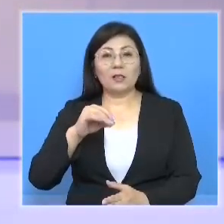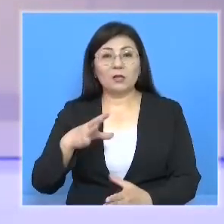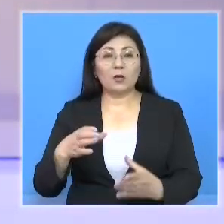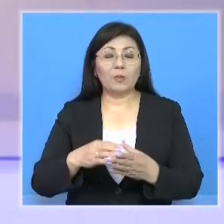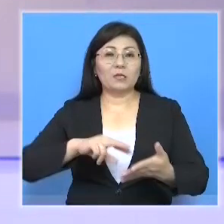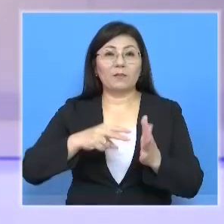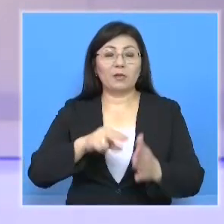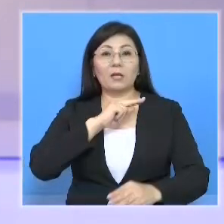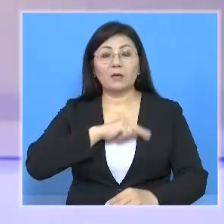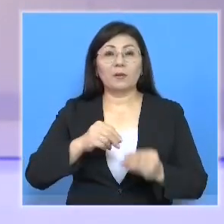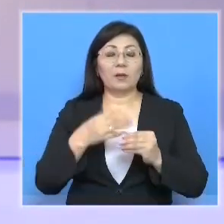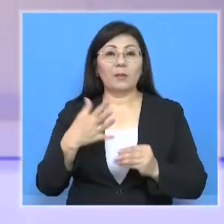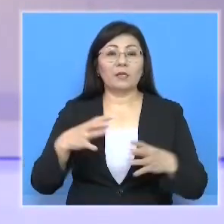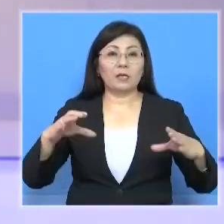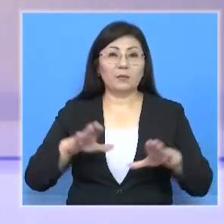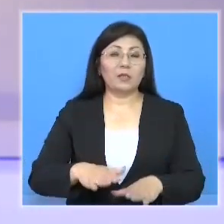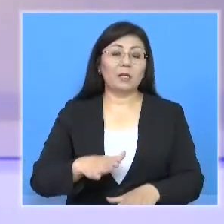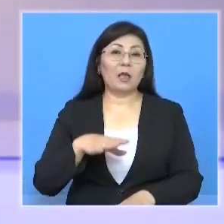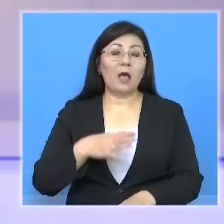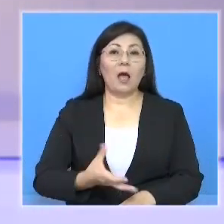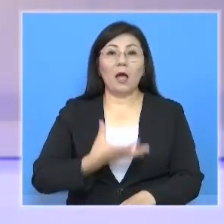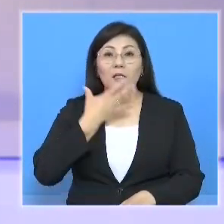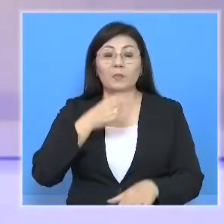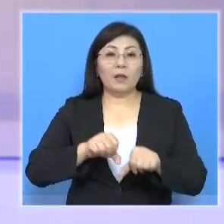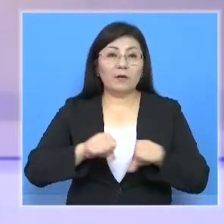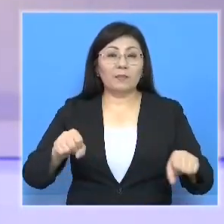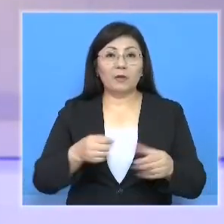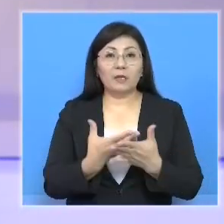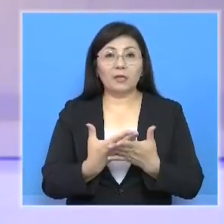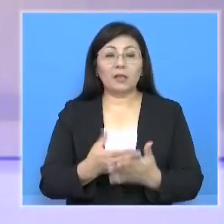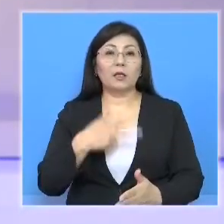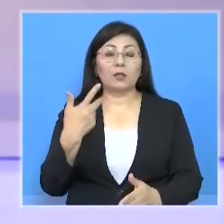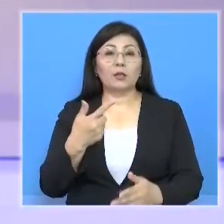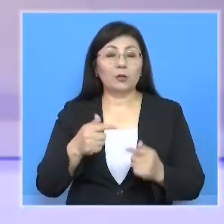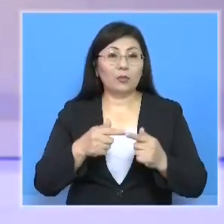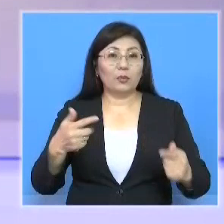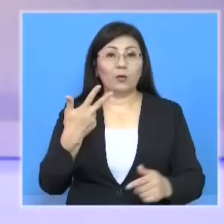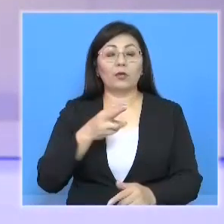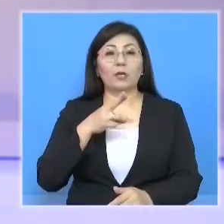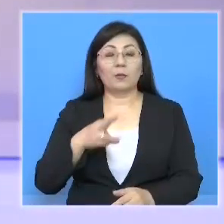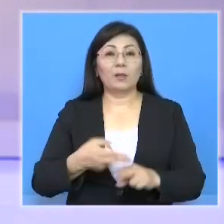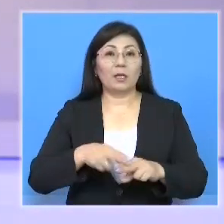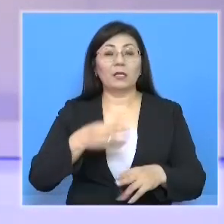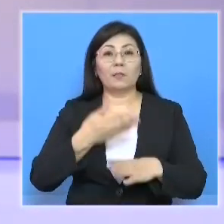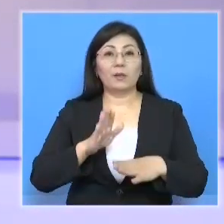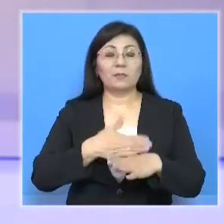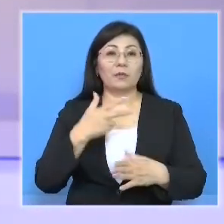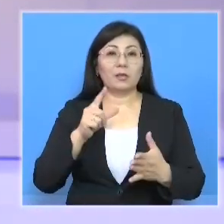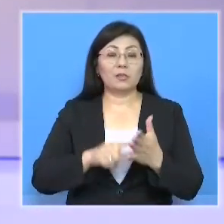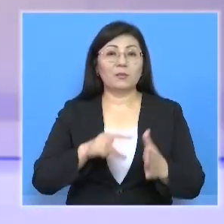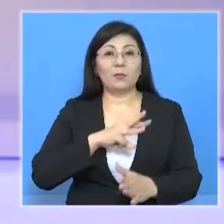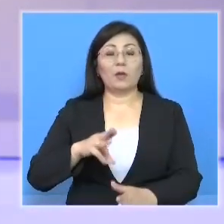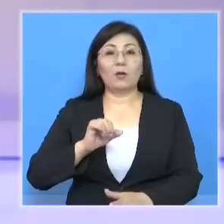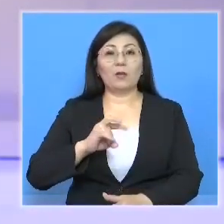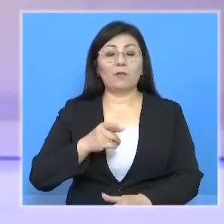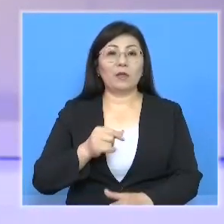запланированы работы на 15 участках тепловых сетей общей протяженностью около 3 километров. На это было выделено более 700 миллионов